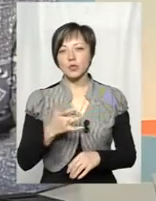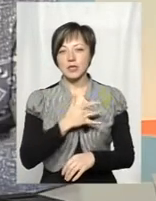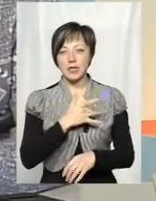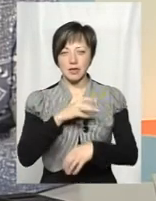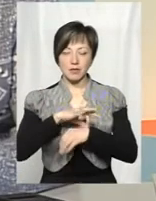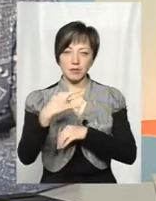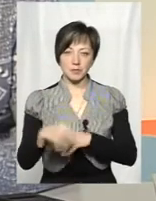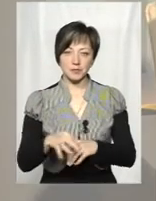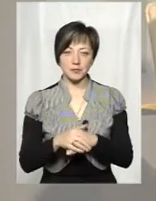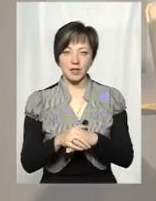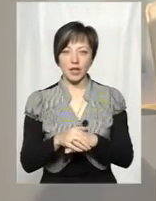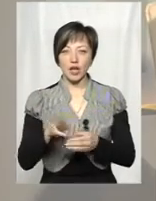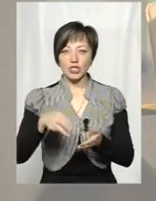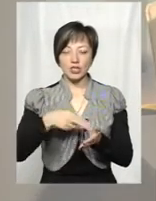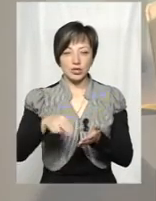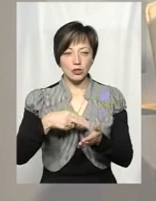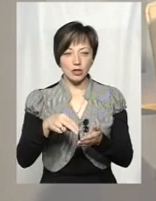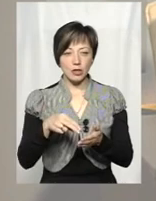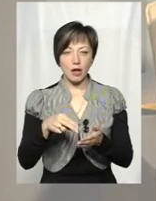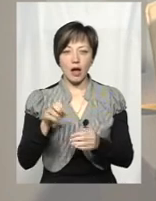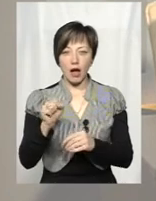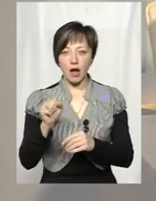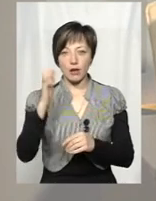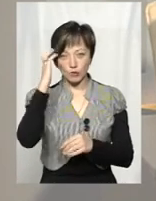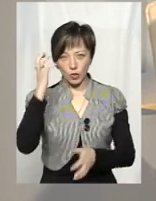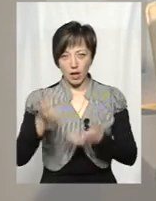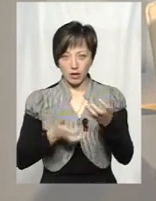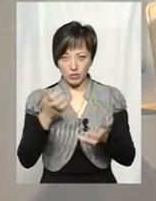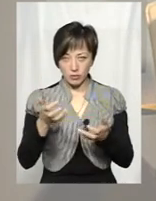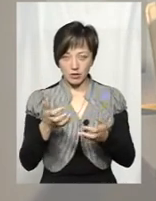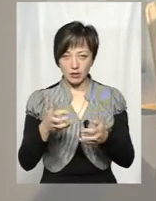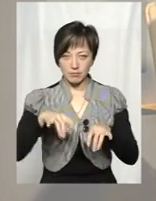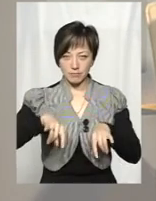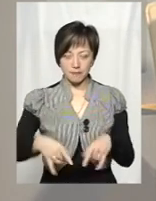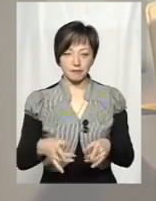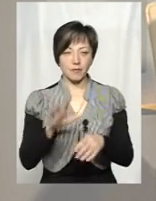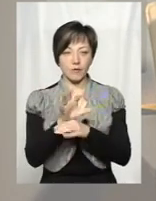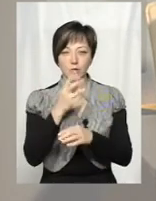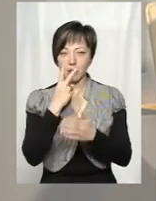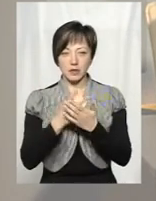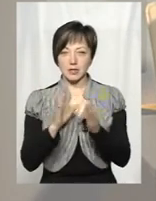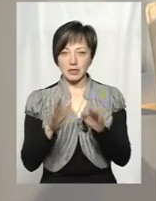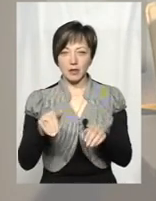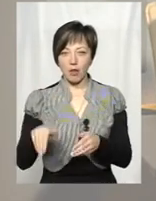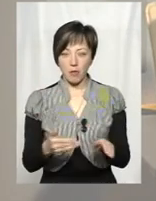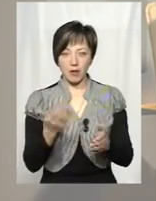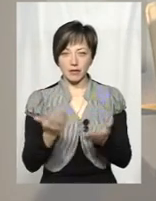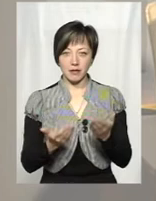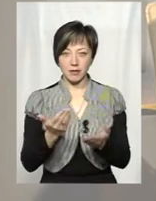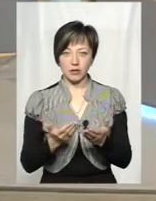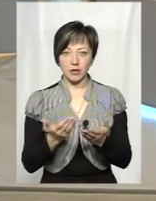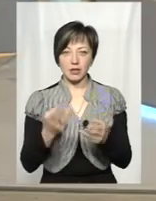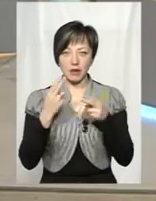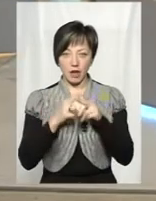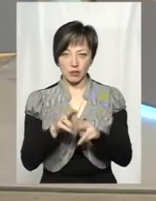археологи щіточками, так. А ті чорні археологи, от як бачимо з фотографії, то там не тільки лопатами, напевно, копають, а